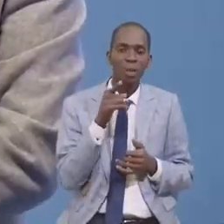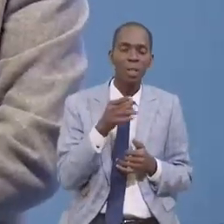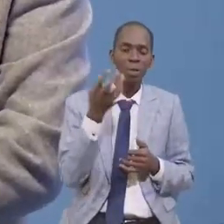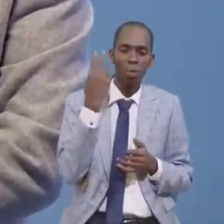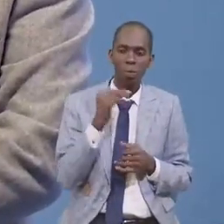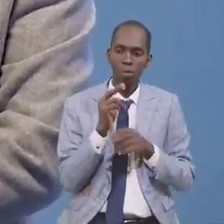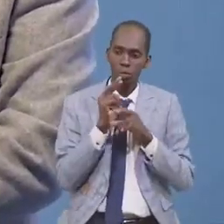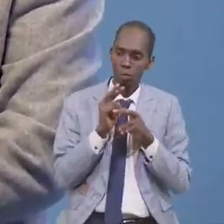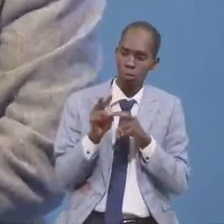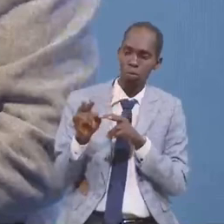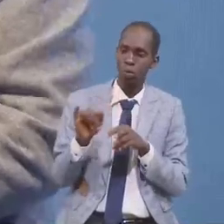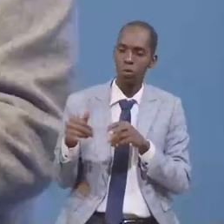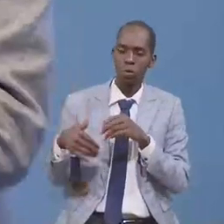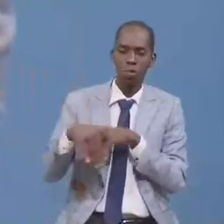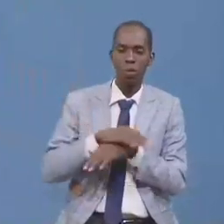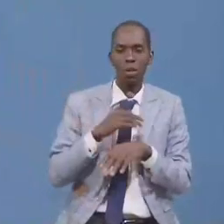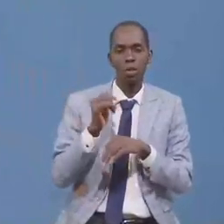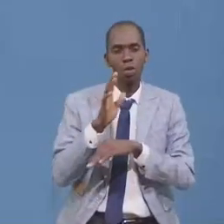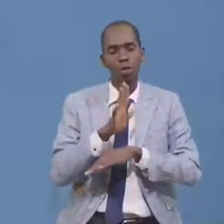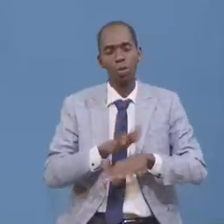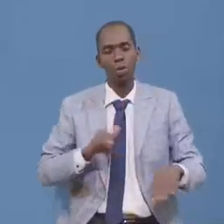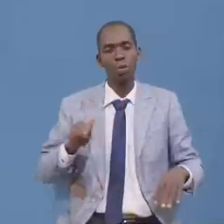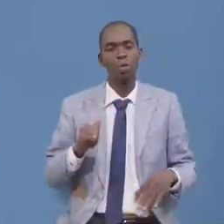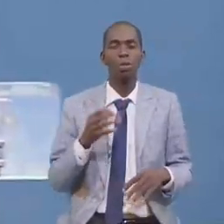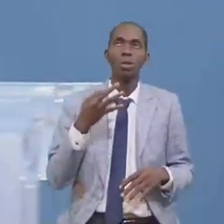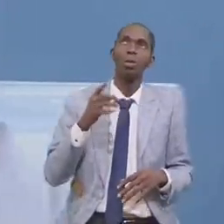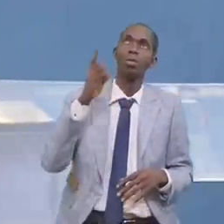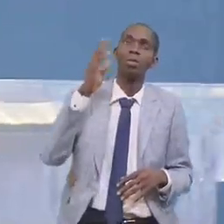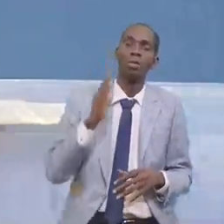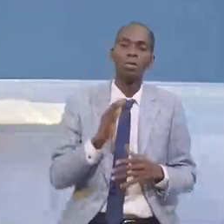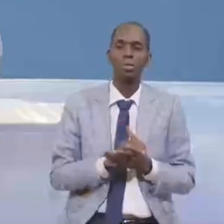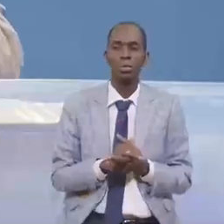Parce qu'il veillait sur l'appel et la vocation.